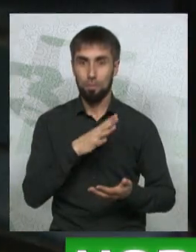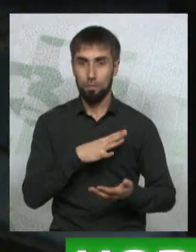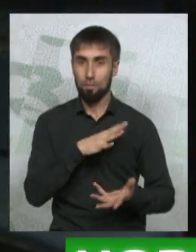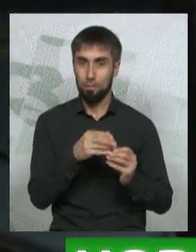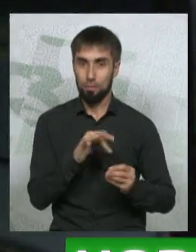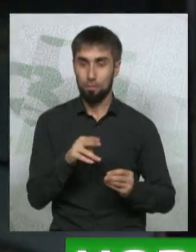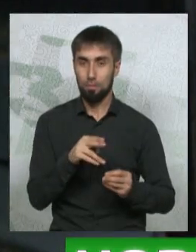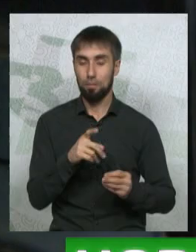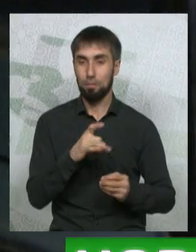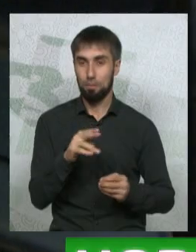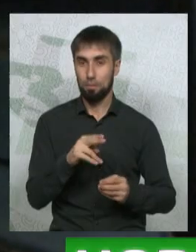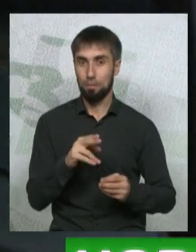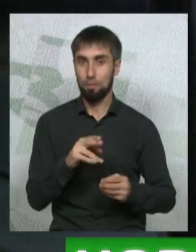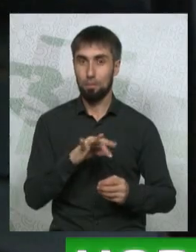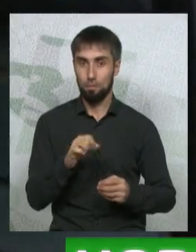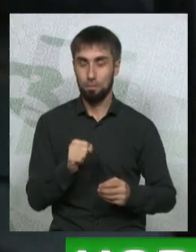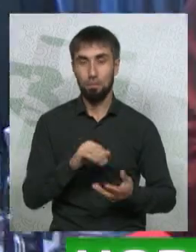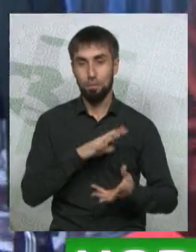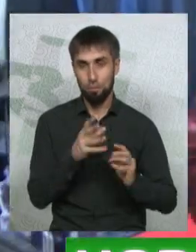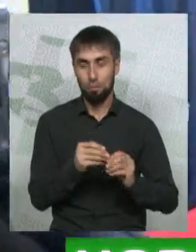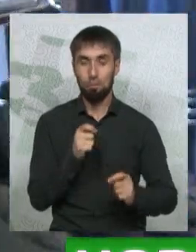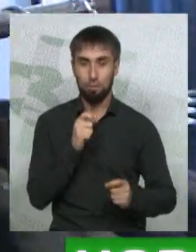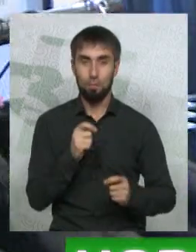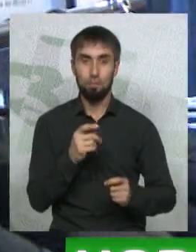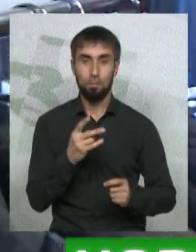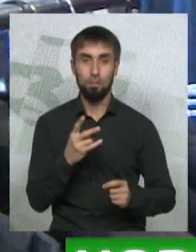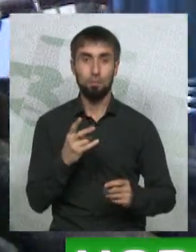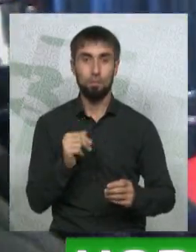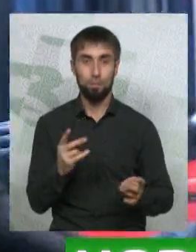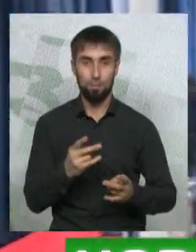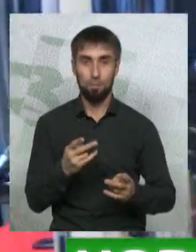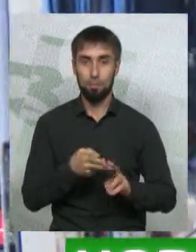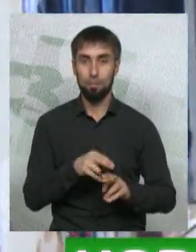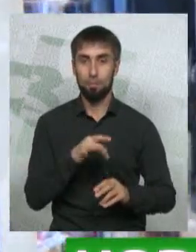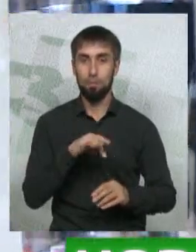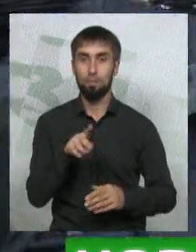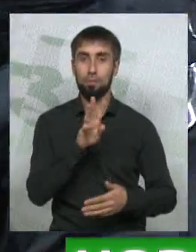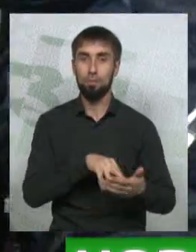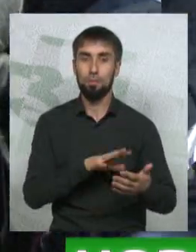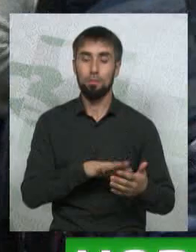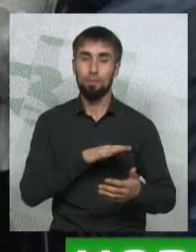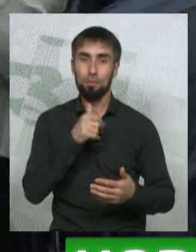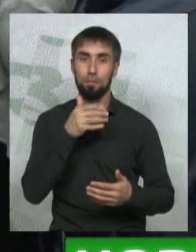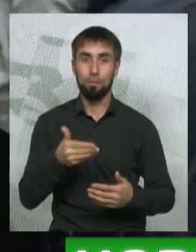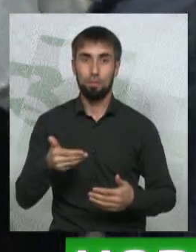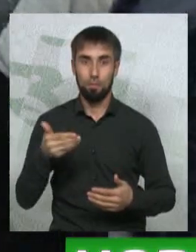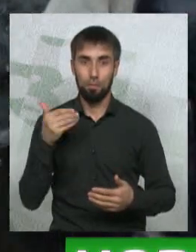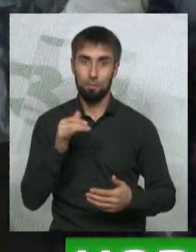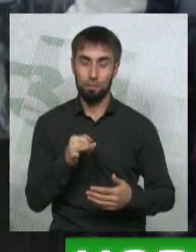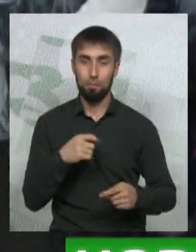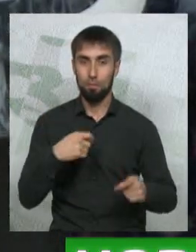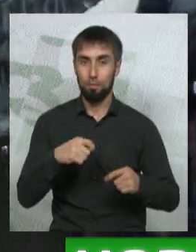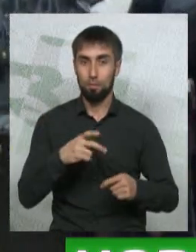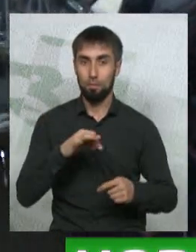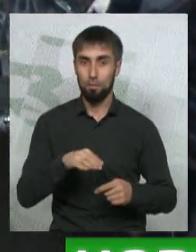что санитарно-эпидемиологические меры в целом соблюдаются на должном уровне. Это результат штрафных санкций, которые применялись ранее к